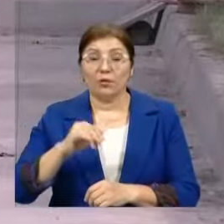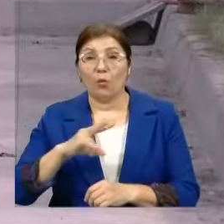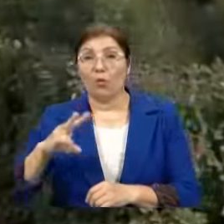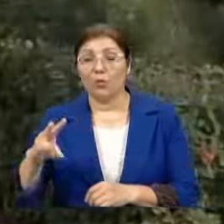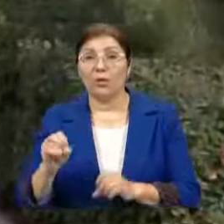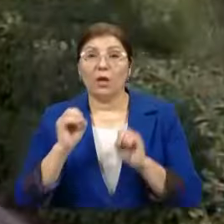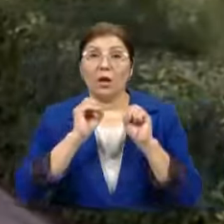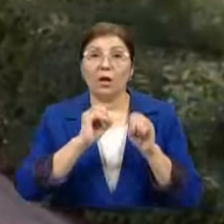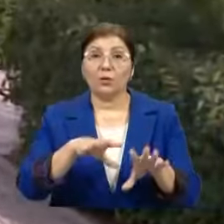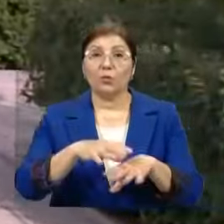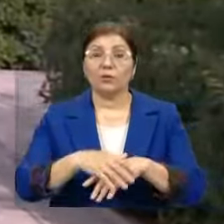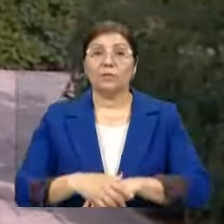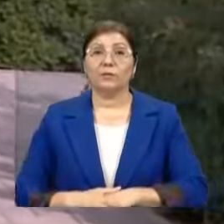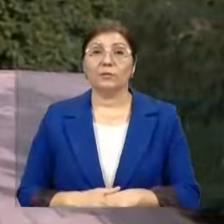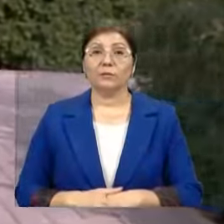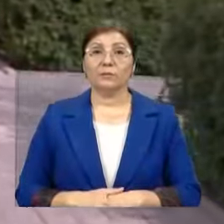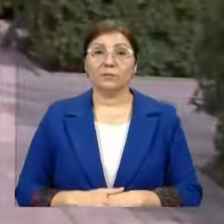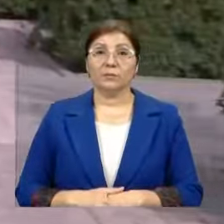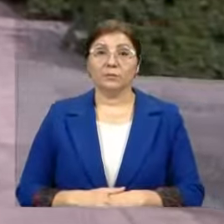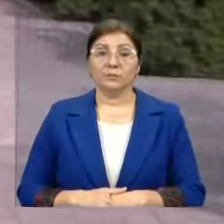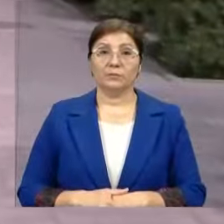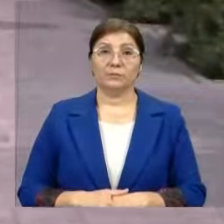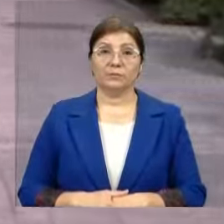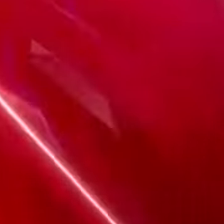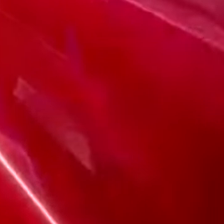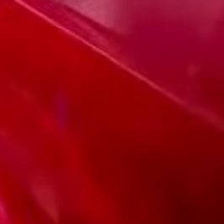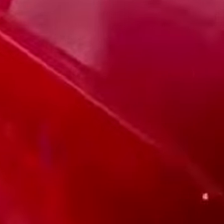Сырбов, Бахыжан Едыгеев, Самат Каликенов, Аптатнесе.